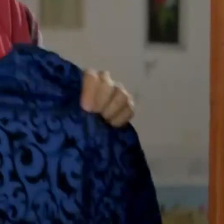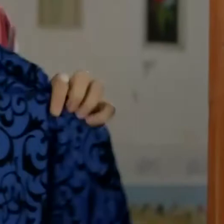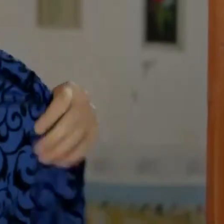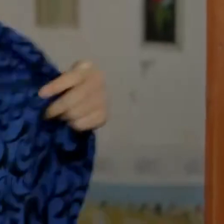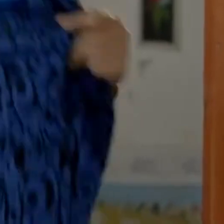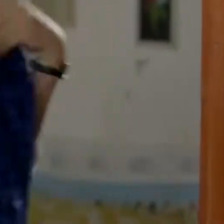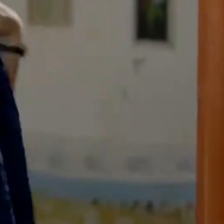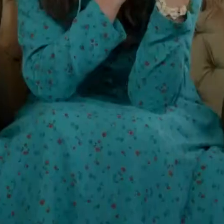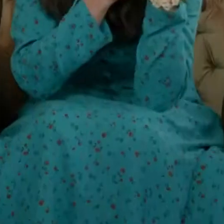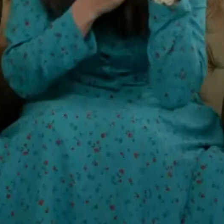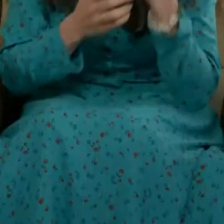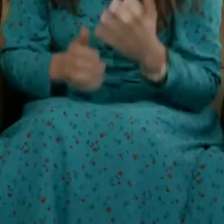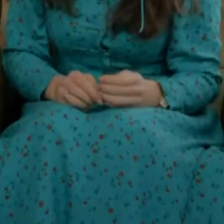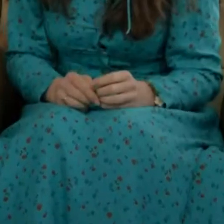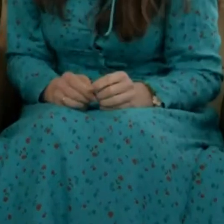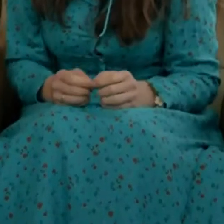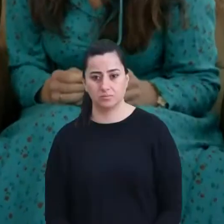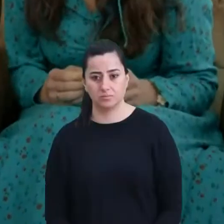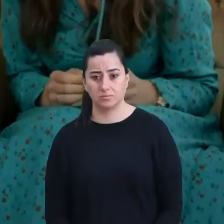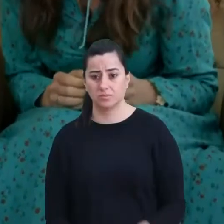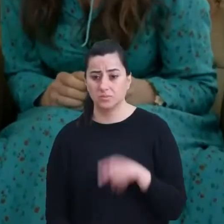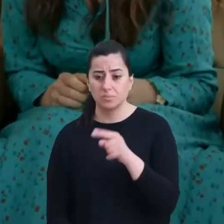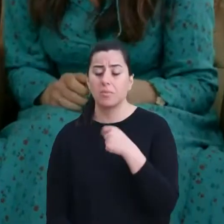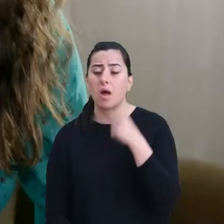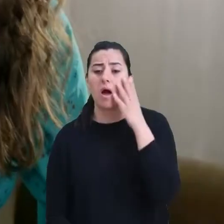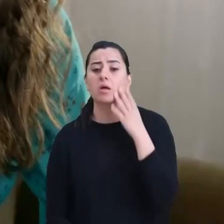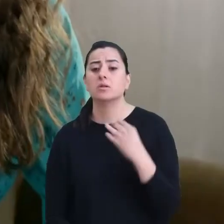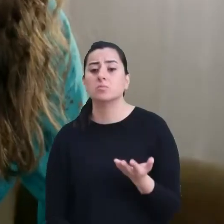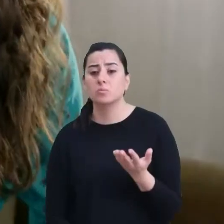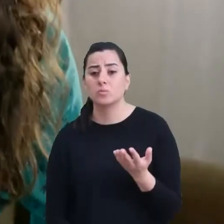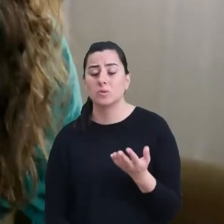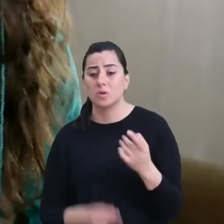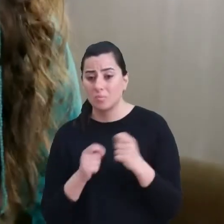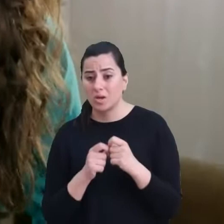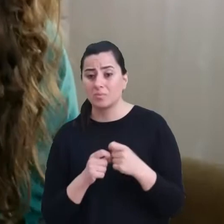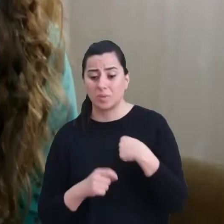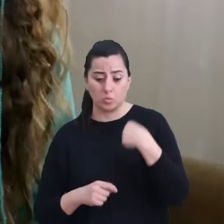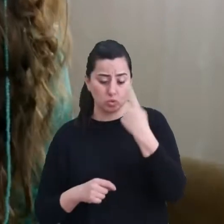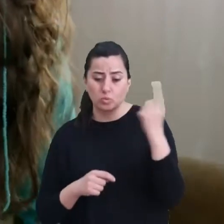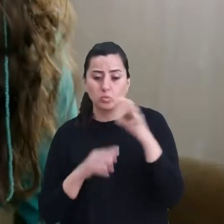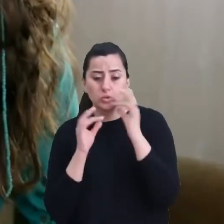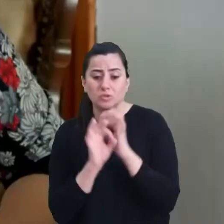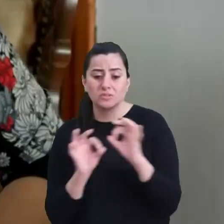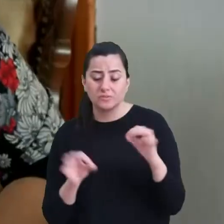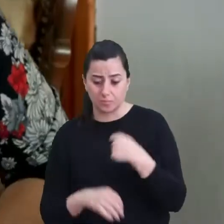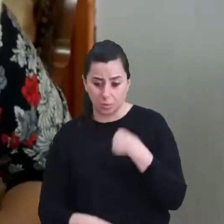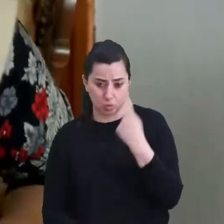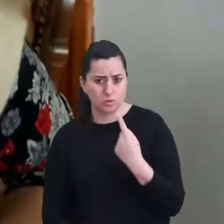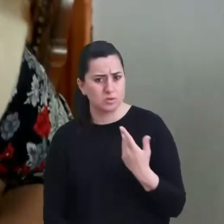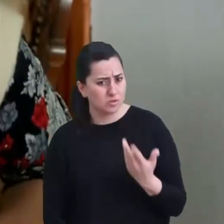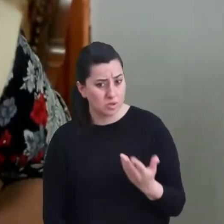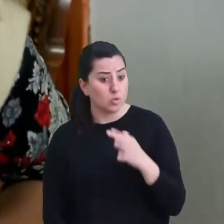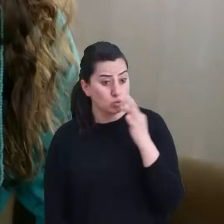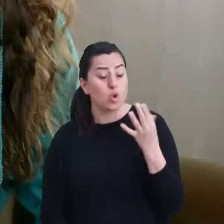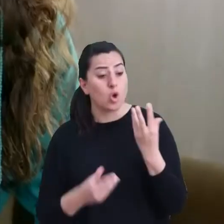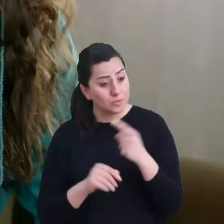öfkeyle git diye kafa salladı Gonca'ya. Sen beni anlamıyorsun anne. Bahri benim yüzümden hep mutsuz olacak. Mutsuz